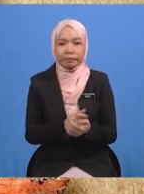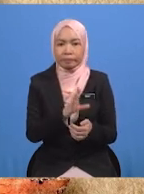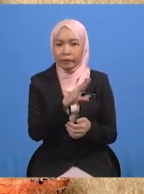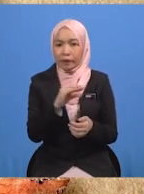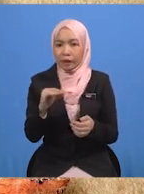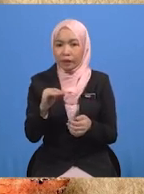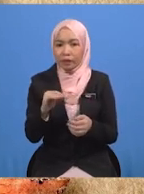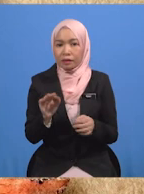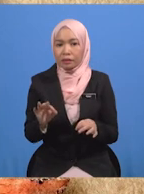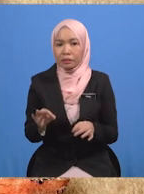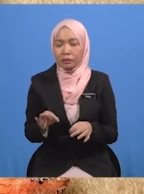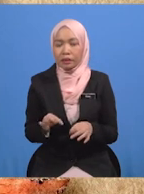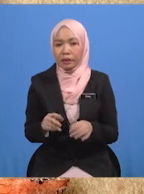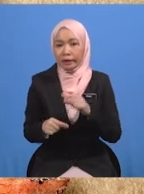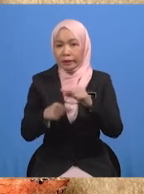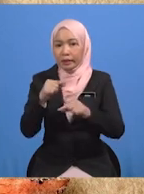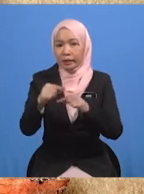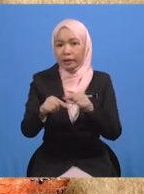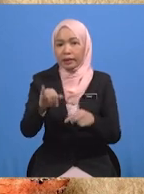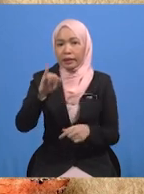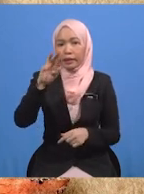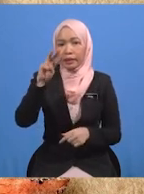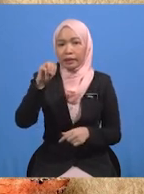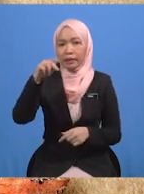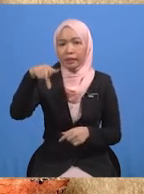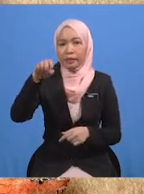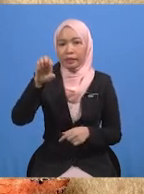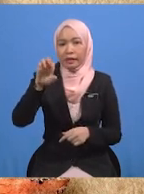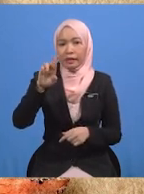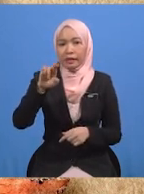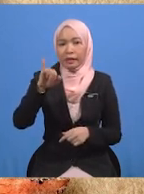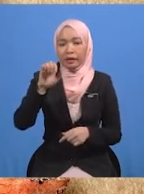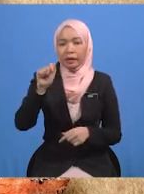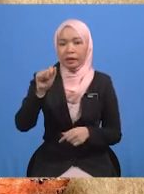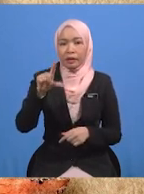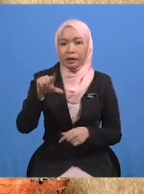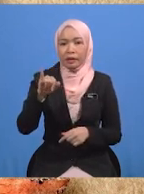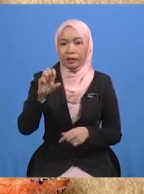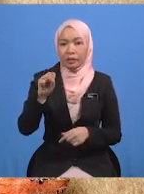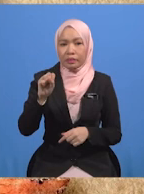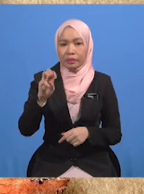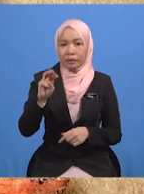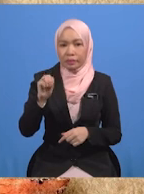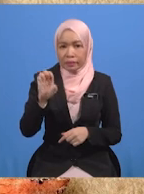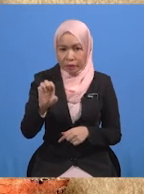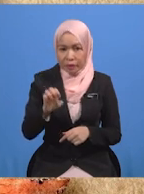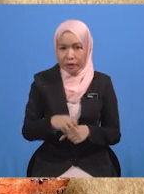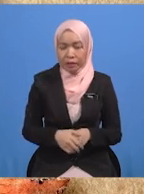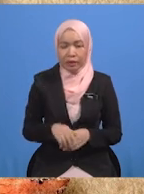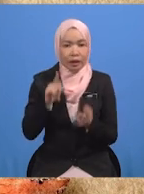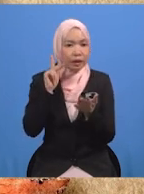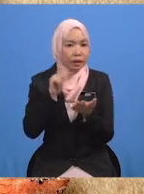gerakan imperialisme ke atas kerajaan Turki Uthmaniyah diperkenalkan dengan menerapkan sistem